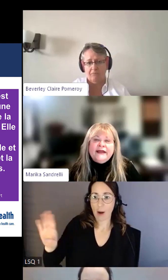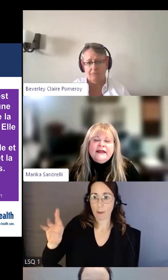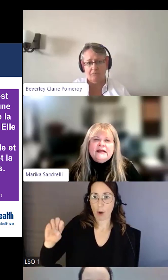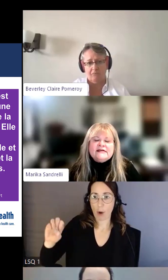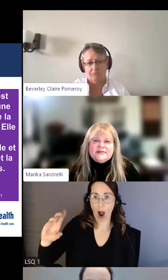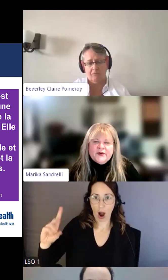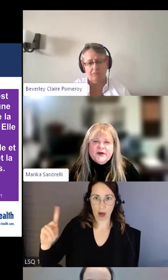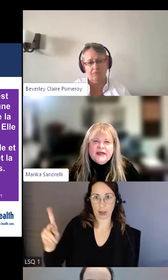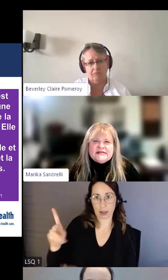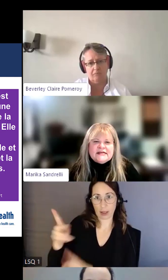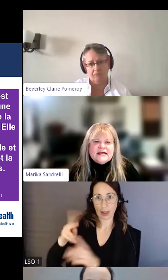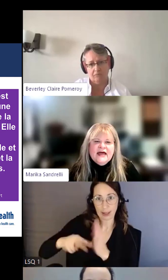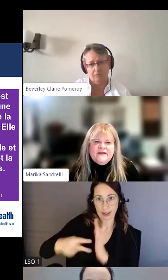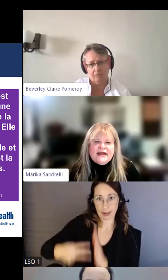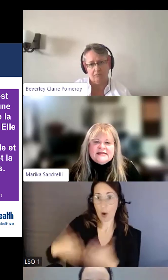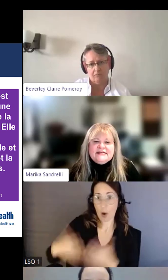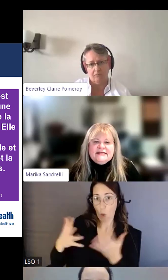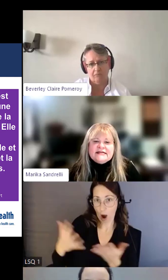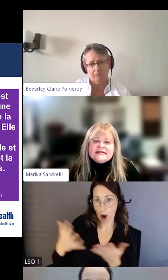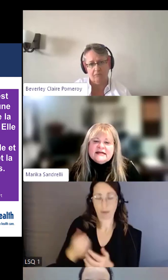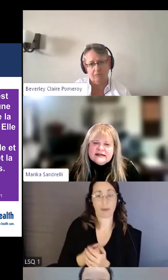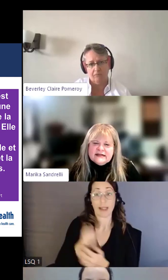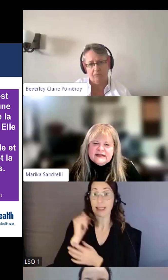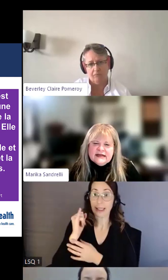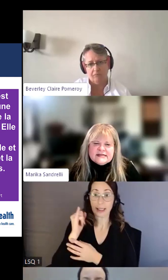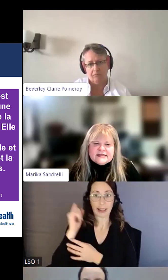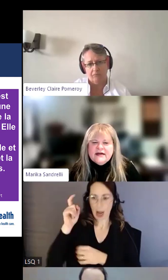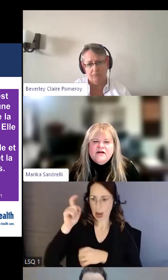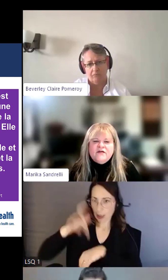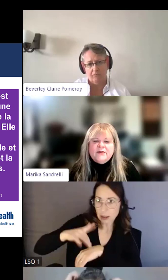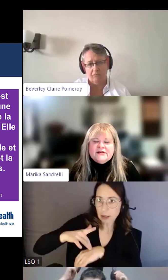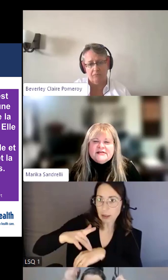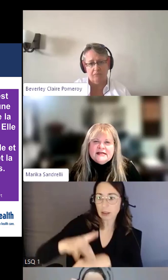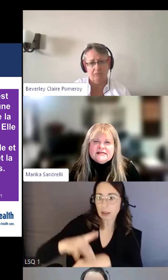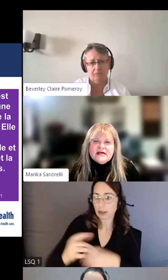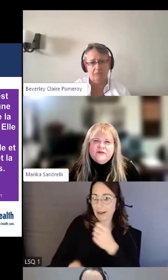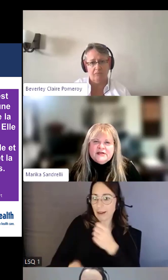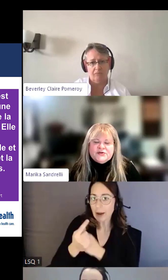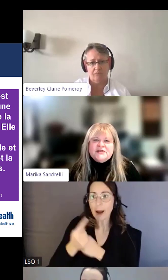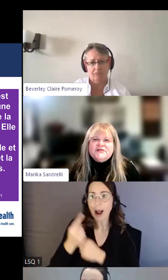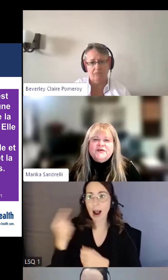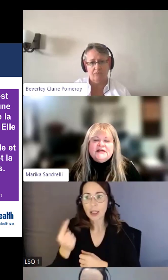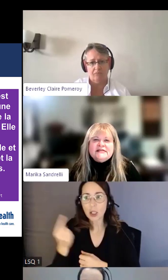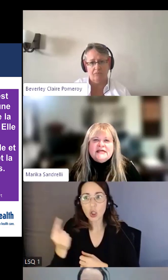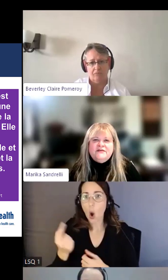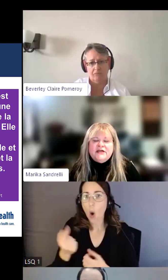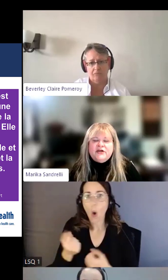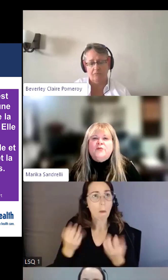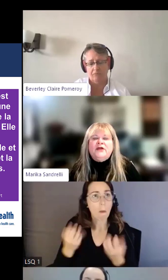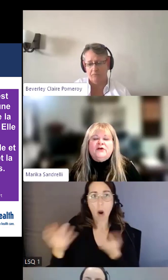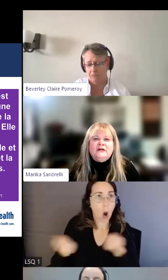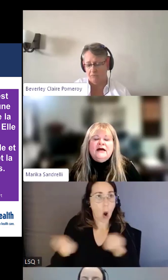événement hors de votre contrôle qui vous fait peur et qui vous déconnecte de tout sentiment